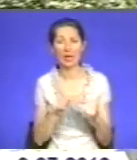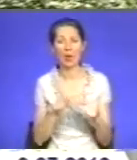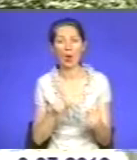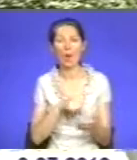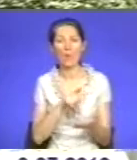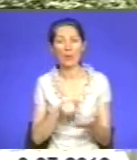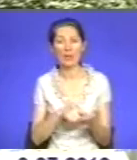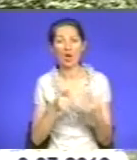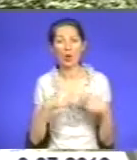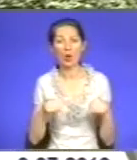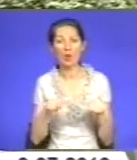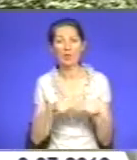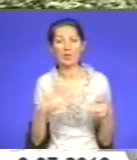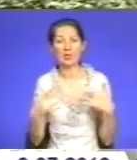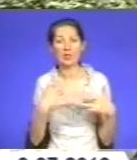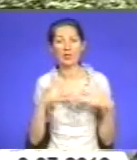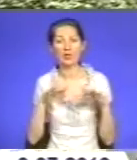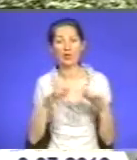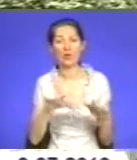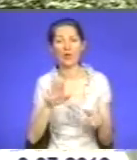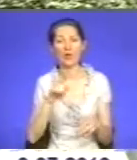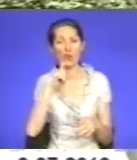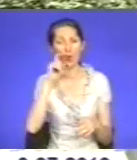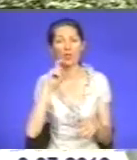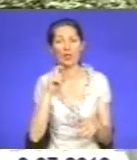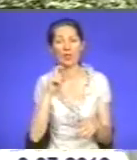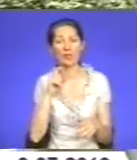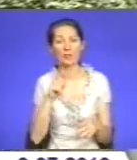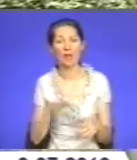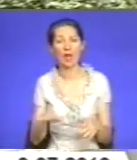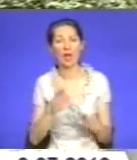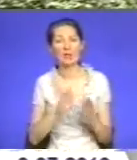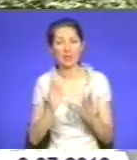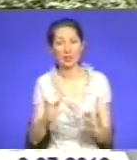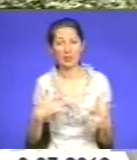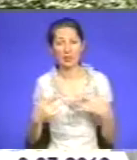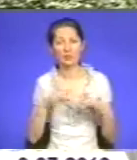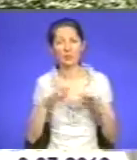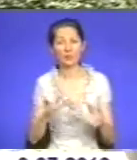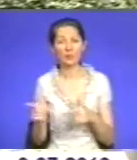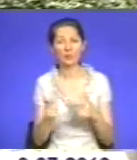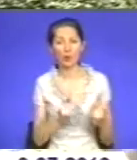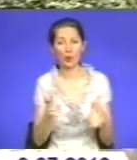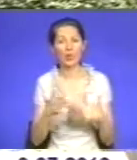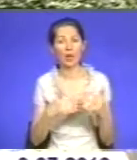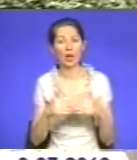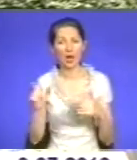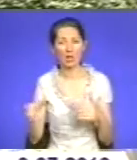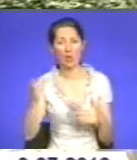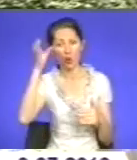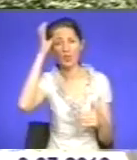питанню організації театральної справи в Україні. Не тільки театральної справи, а й підготовки кадрів, тобто